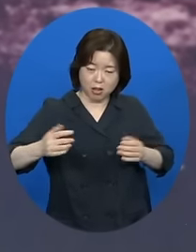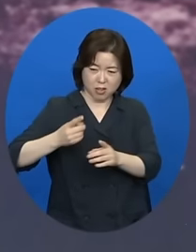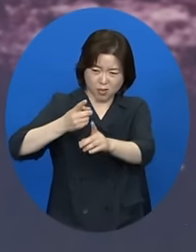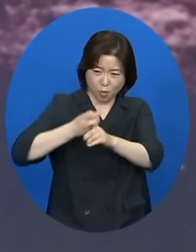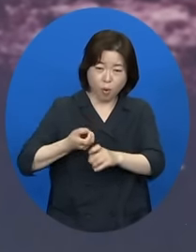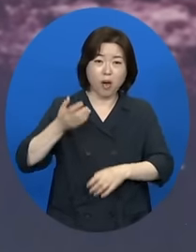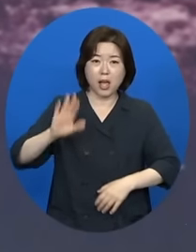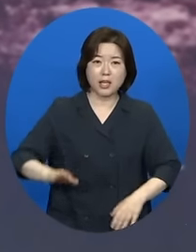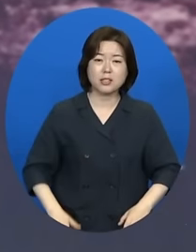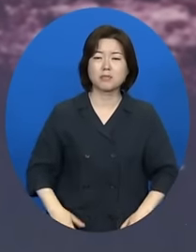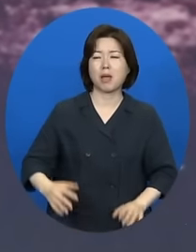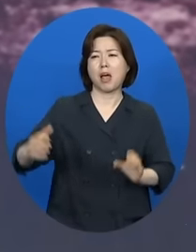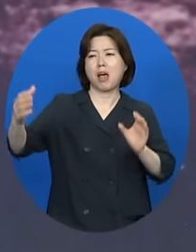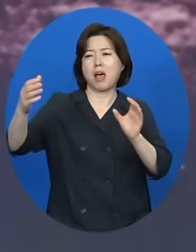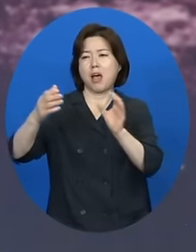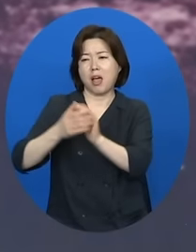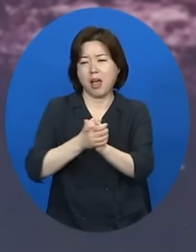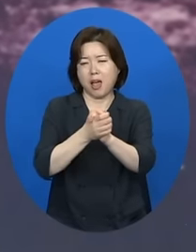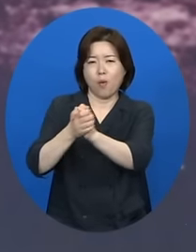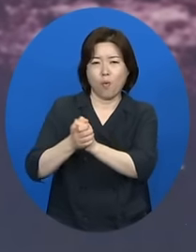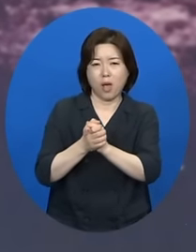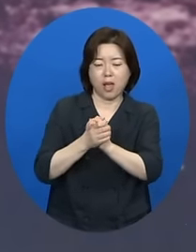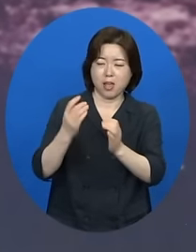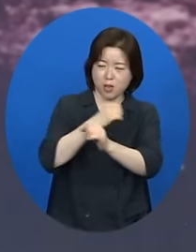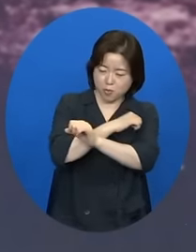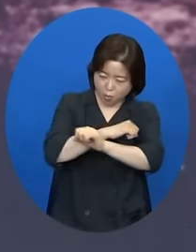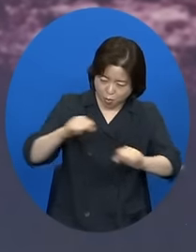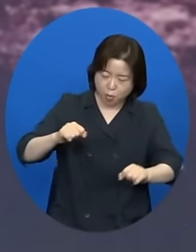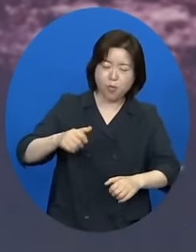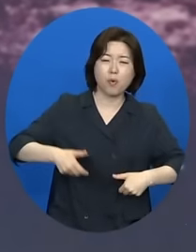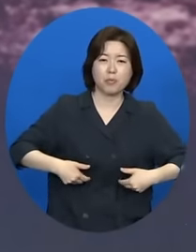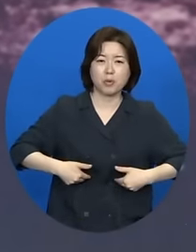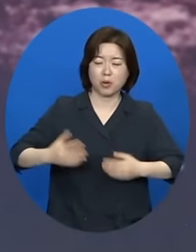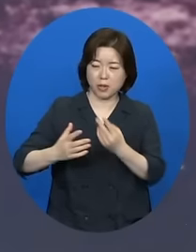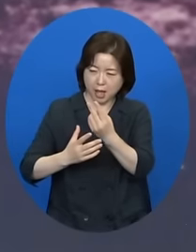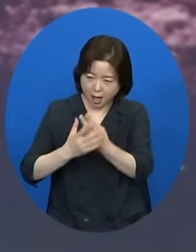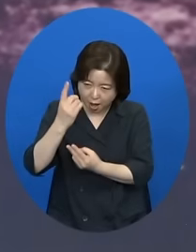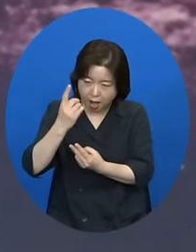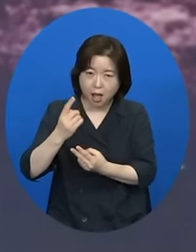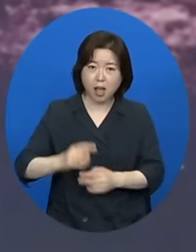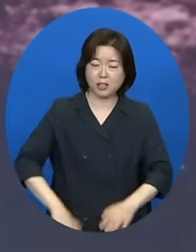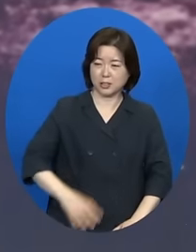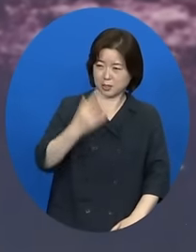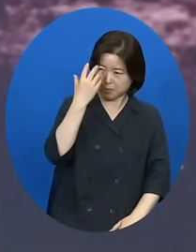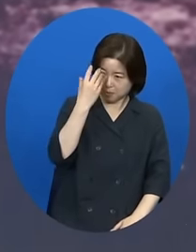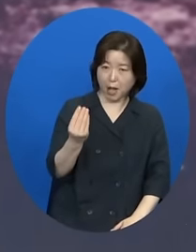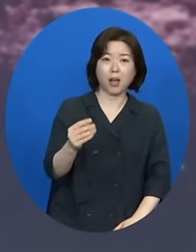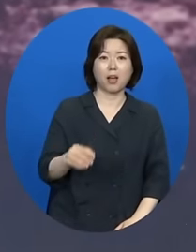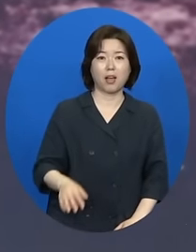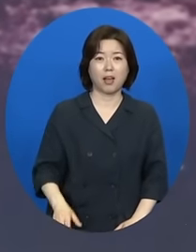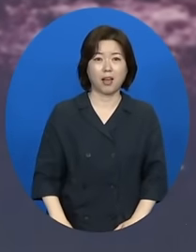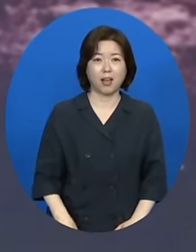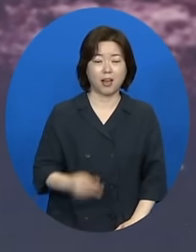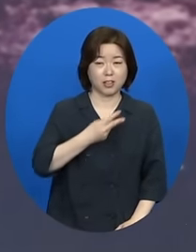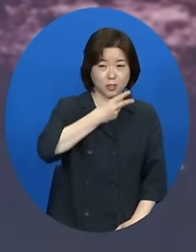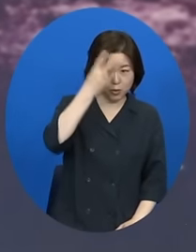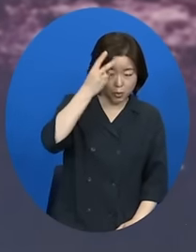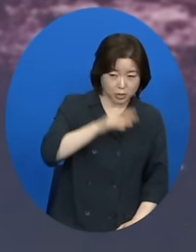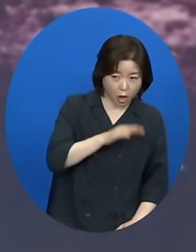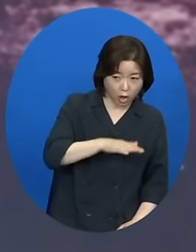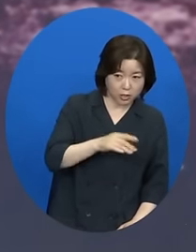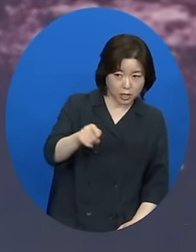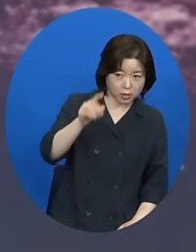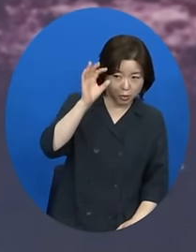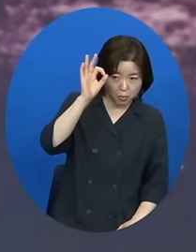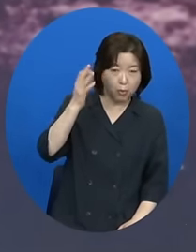원수지간이었는데 화해하는구나. 용서하는 것이구나. 하나 되게 하시는 것을 그걸 봤단 말이에요. 요셉은 그것을 기억하고